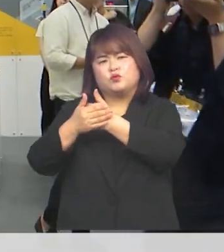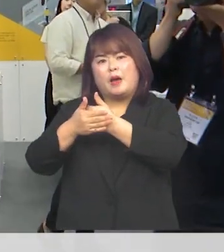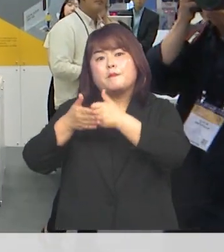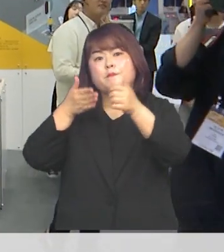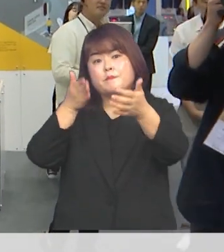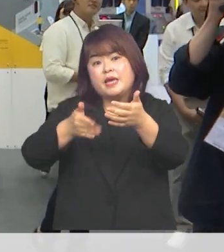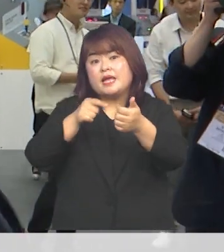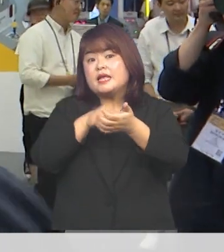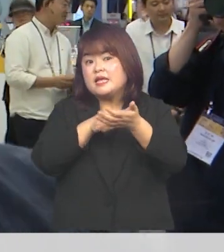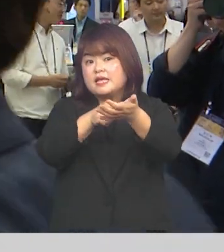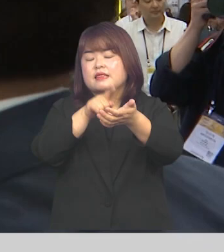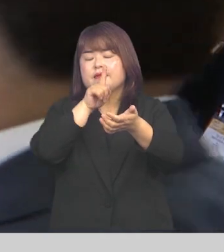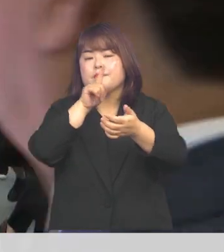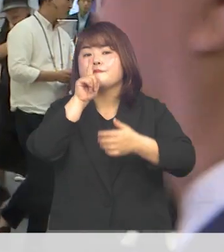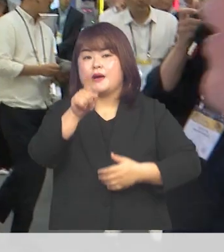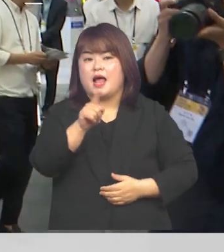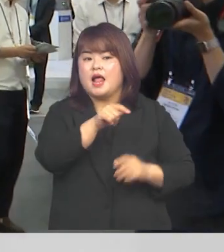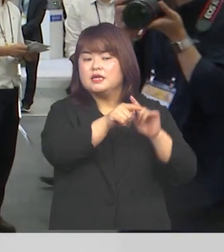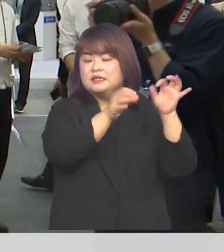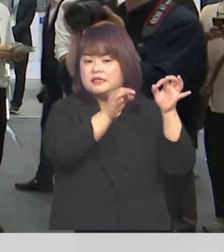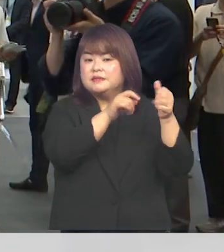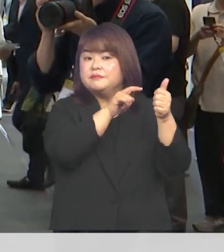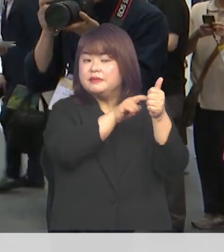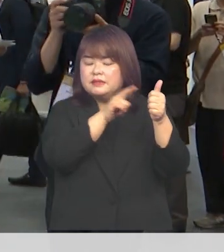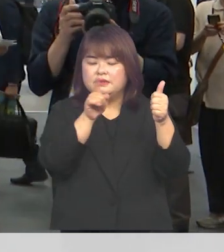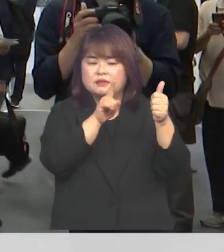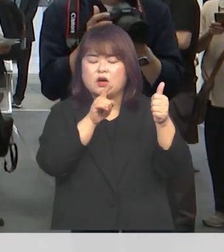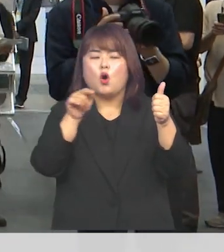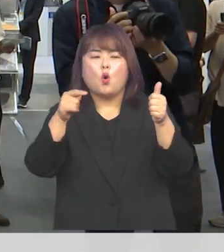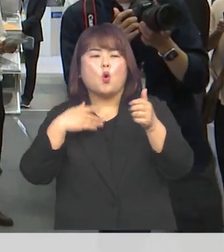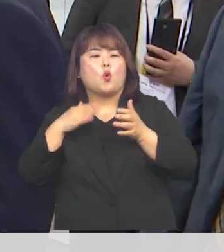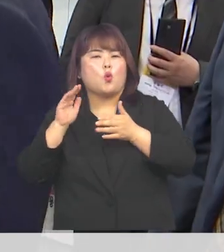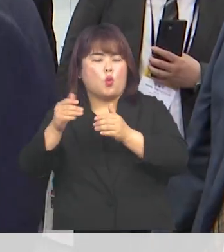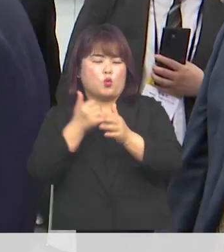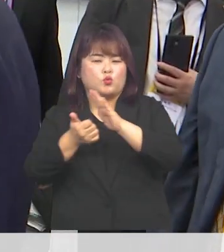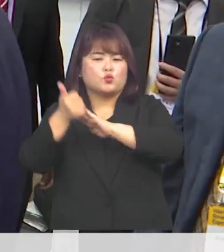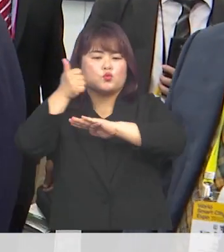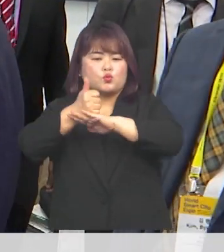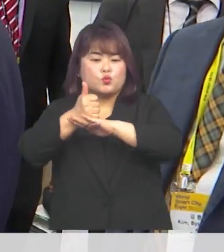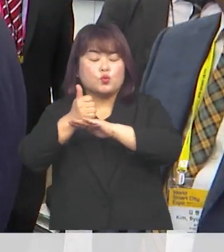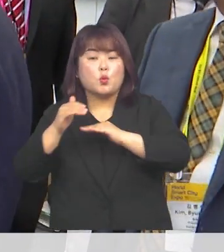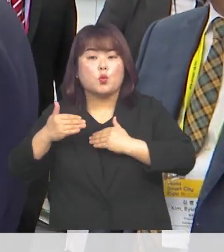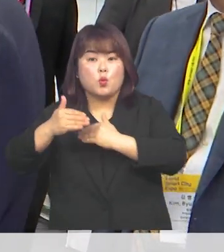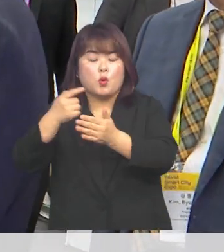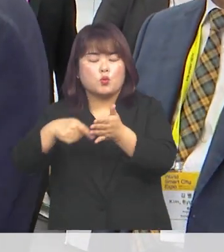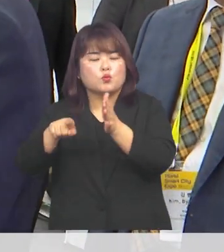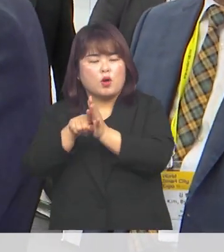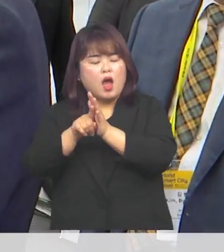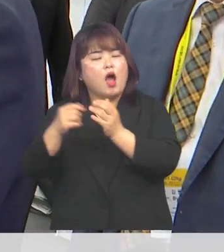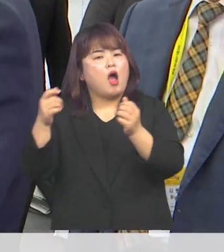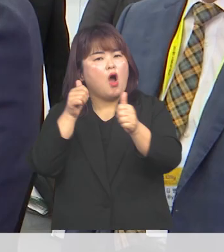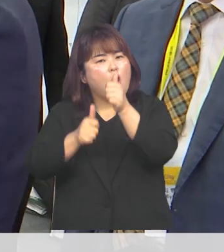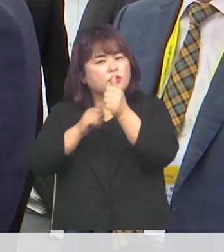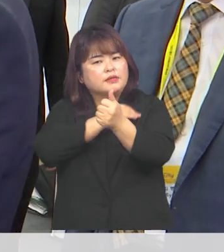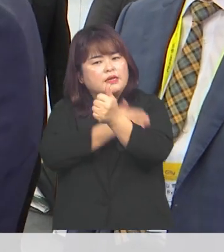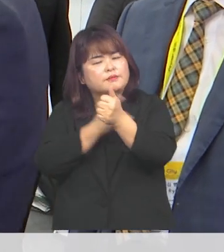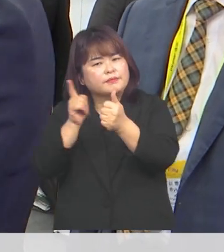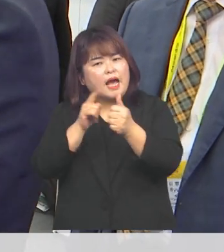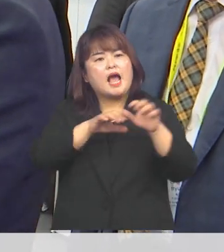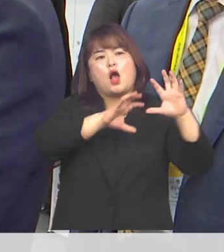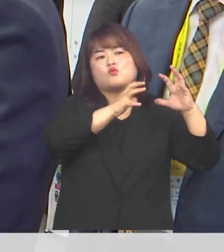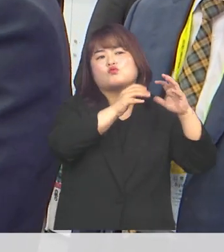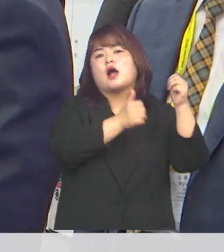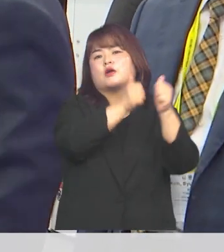말했습니다. 이에 김 차관도 용인 국가산단의 성공적 조성 등을 통한 반도체 경쟁력 강화는 국가